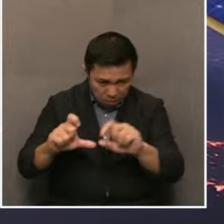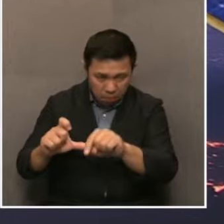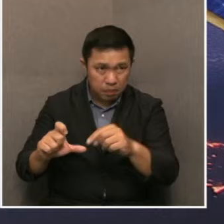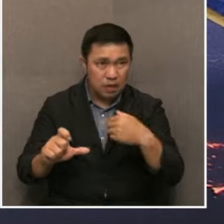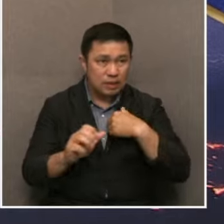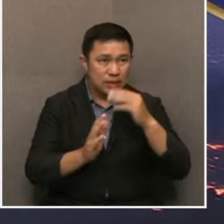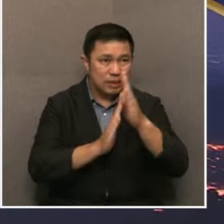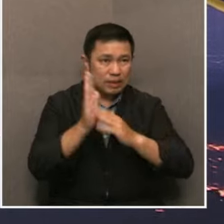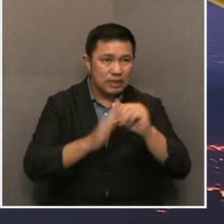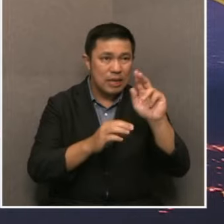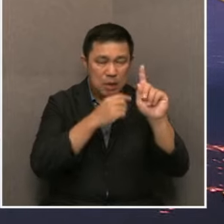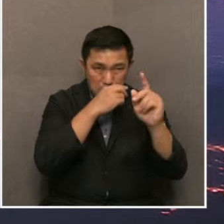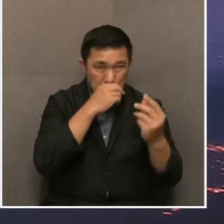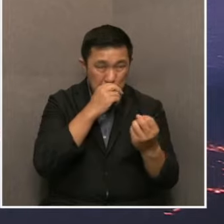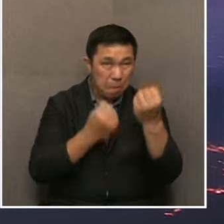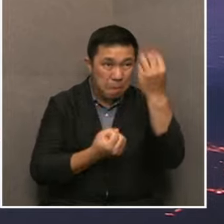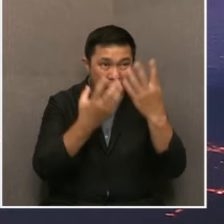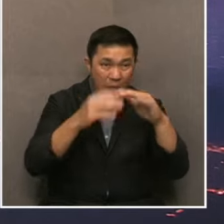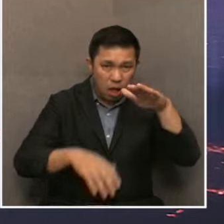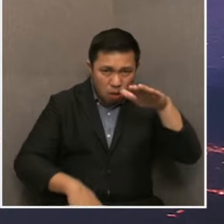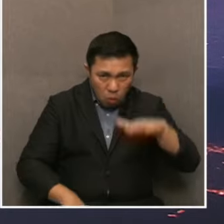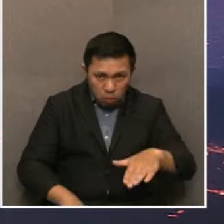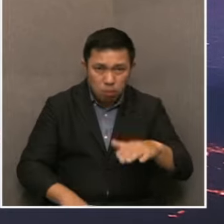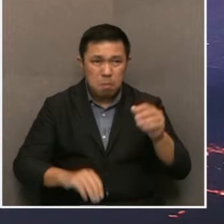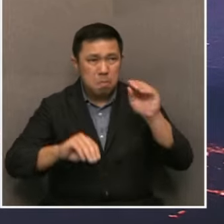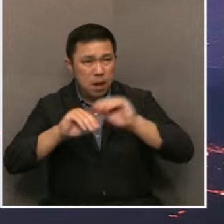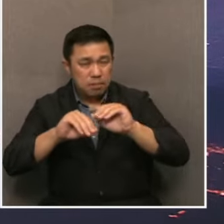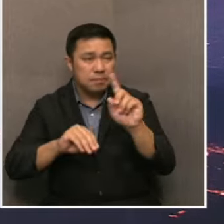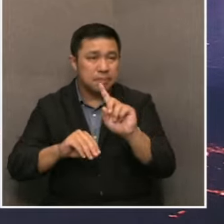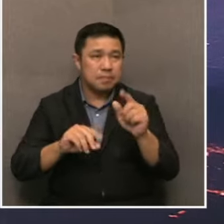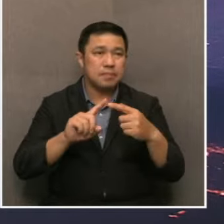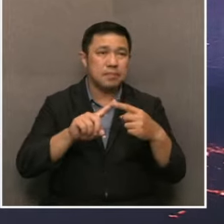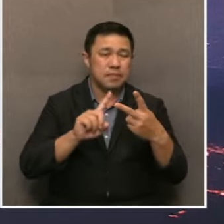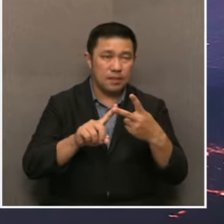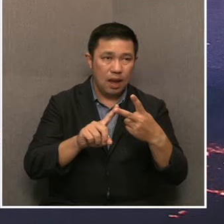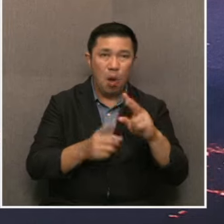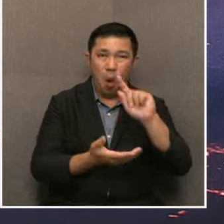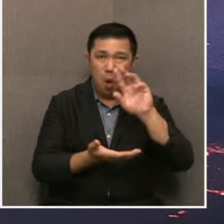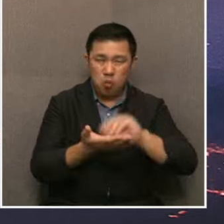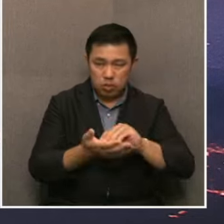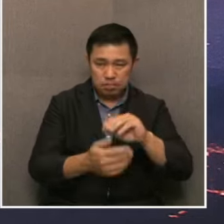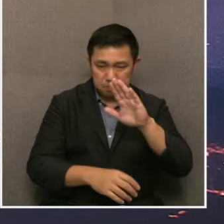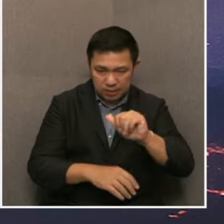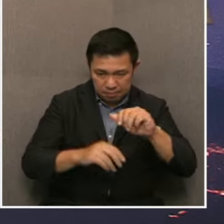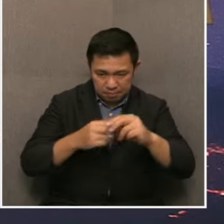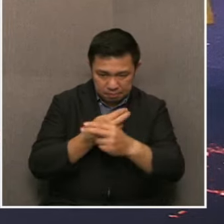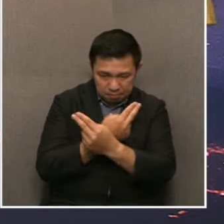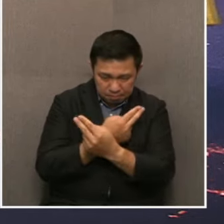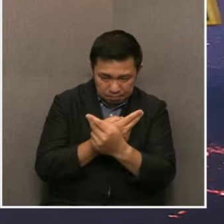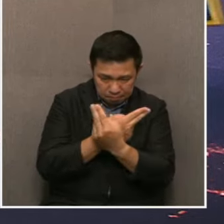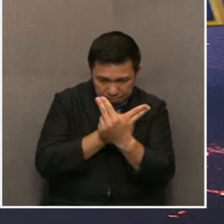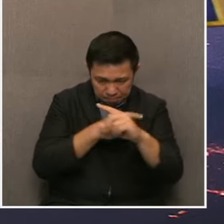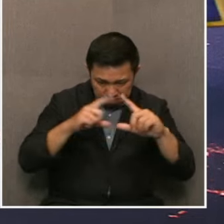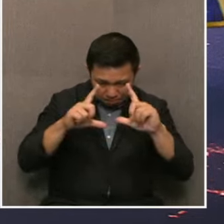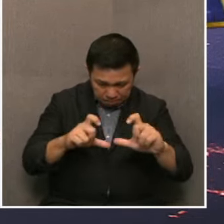ที่สีเขียวพื้นที่ป่าเนี่ยลดน้อยลงหรือเพิ่มขึ้นขณะเดียวกันก็ช่วยในการให้ข้อมูลด้านผังเมืองและสังคมนะครับว่าพื้นที่